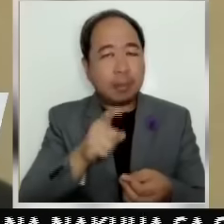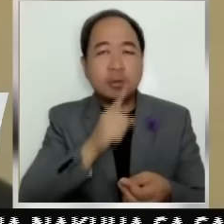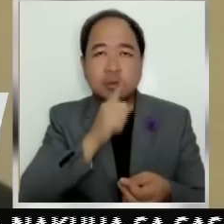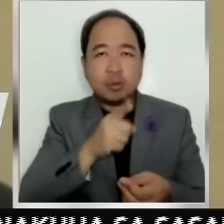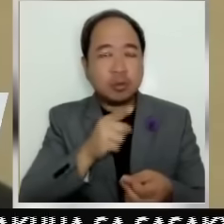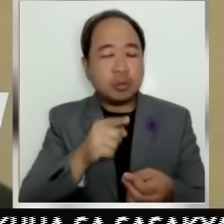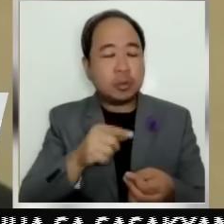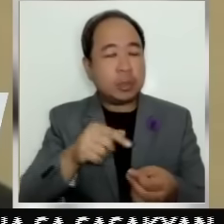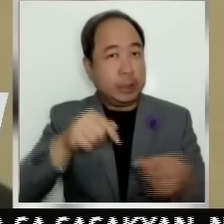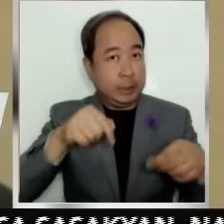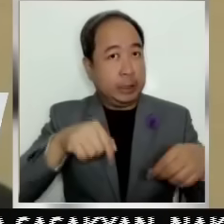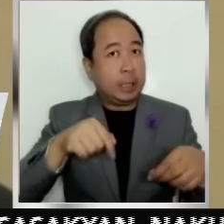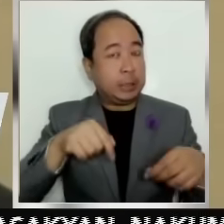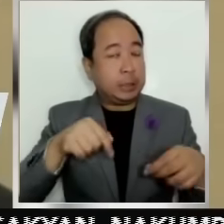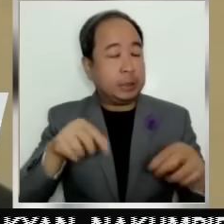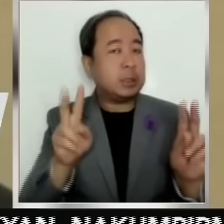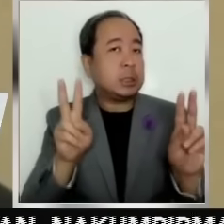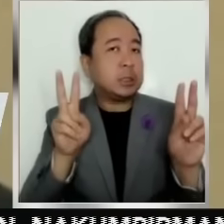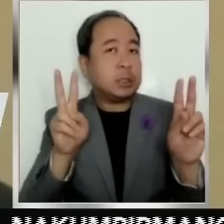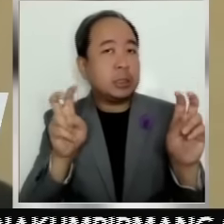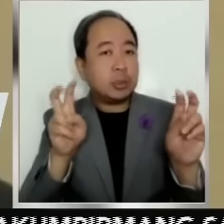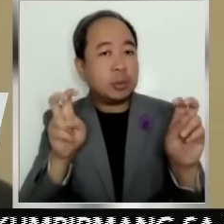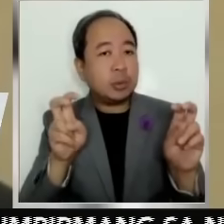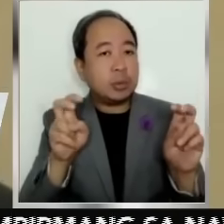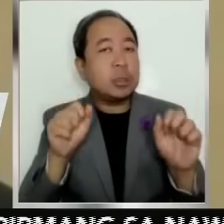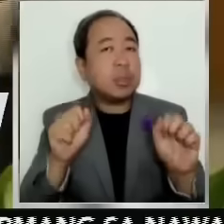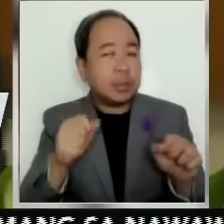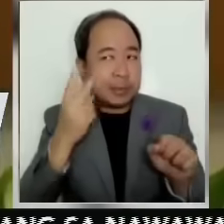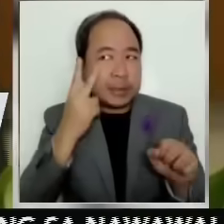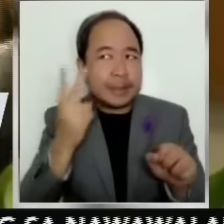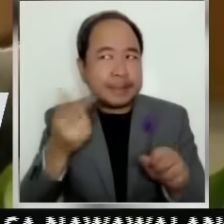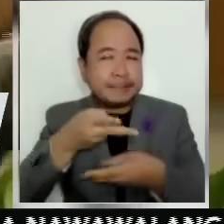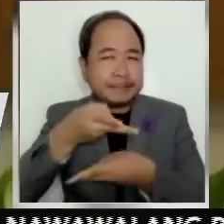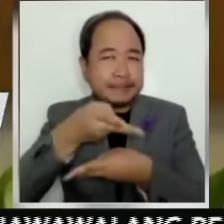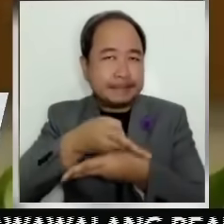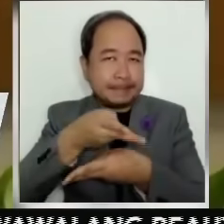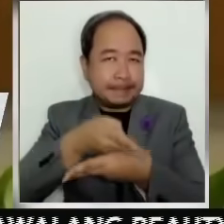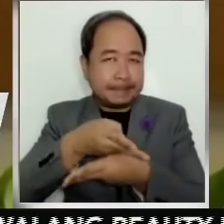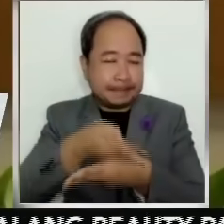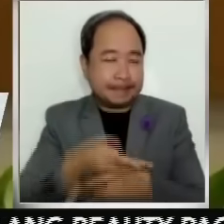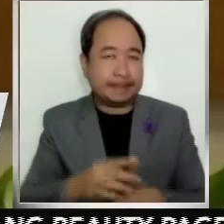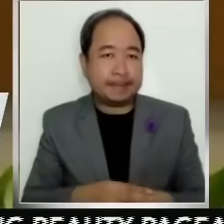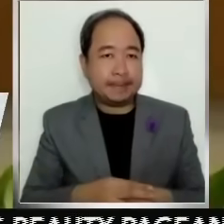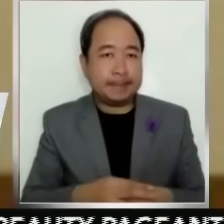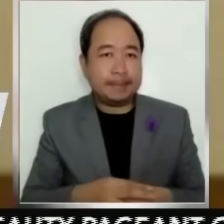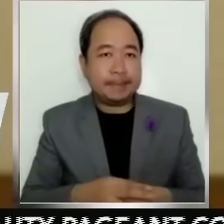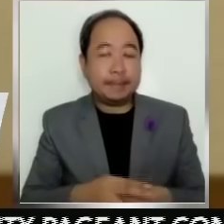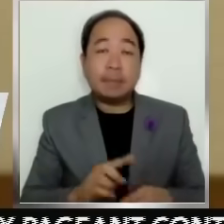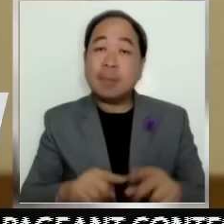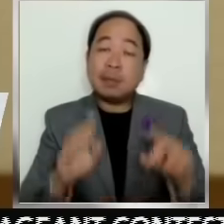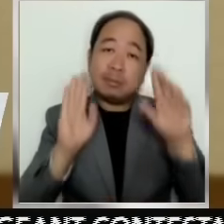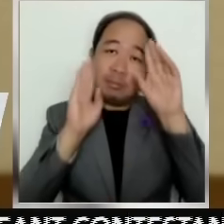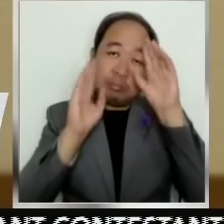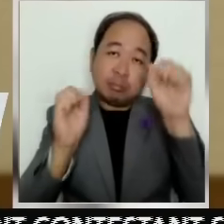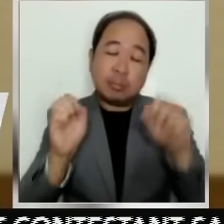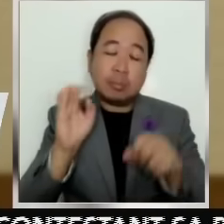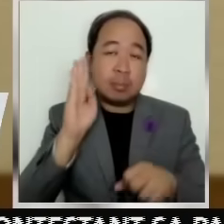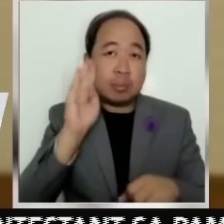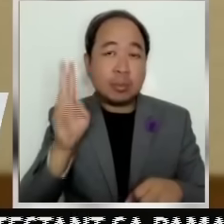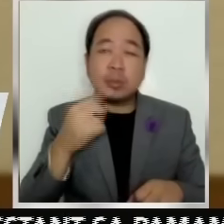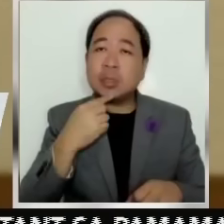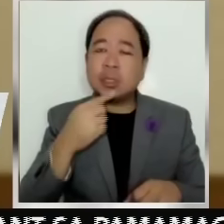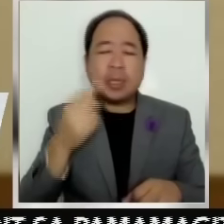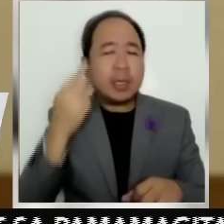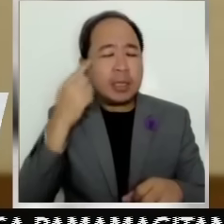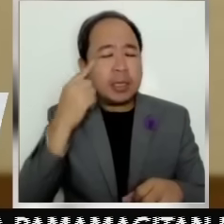will... pay very close attention to. Pero mabilis ding sabi ng Pangulo. I don't think it's particularly